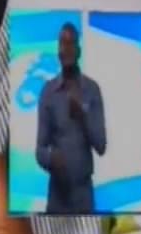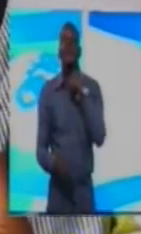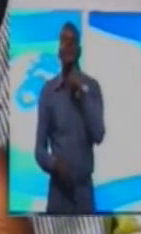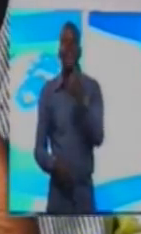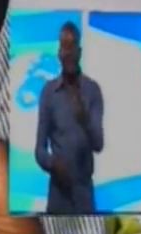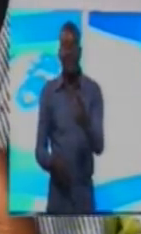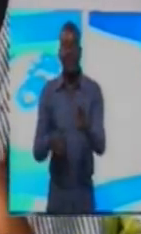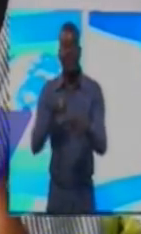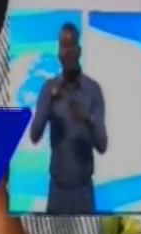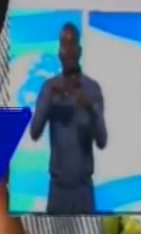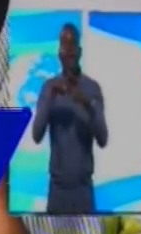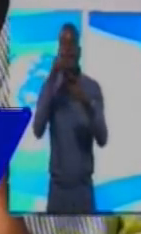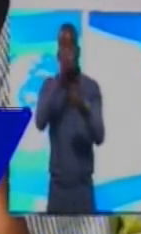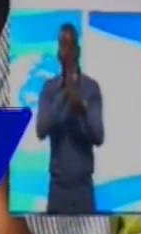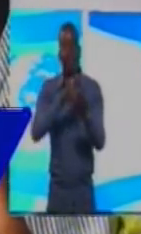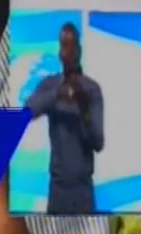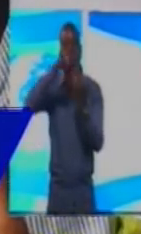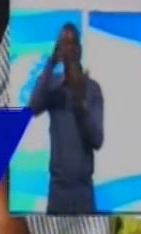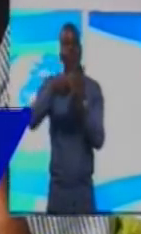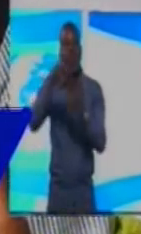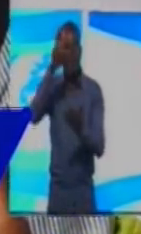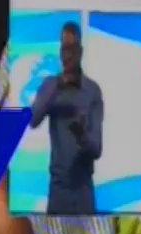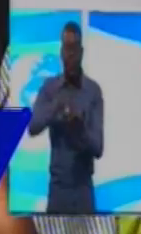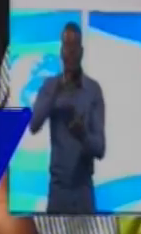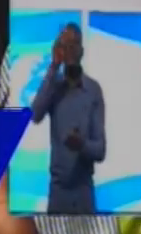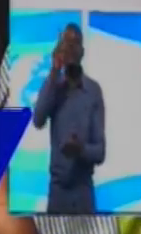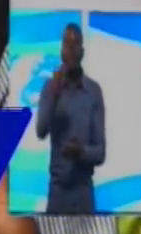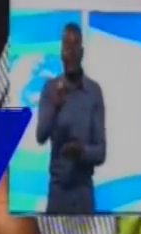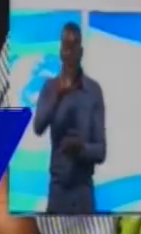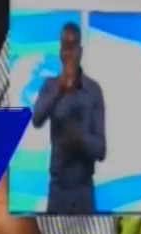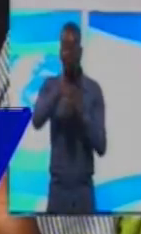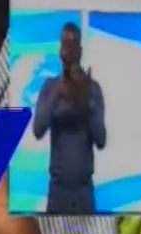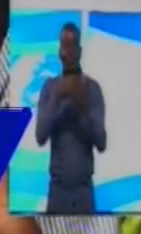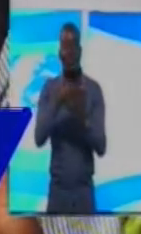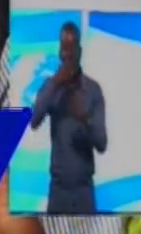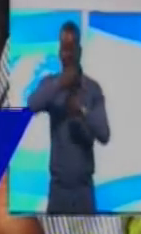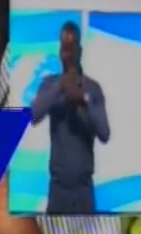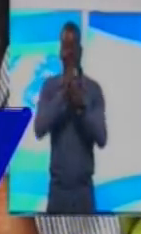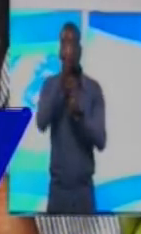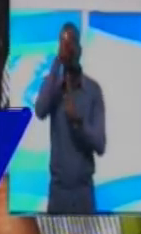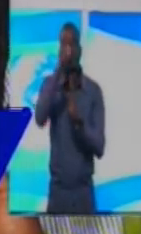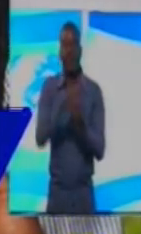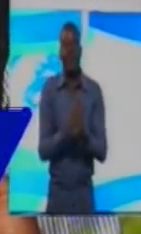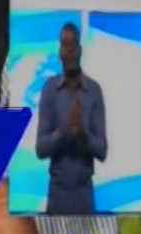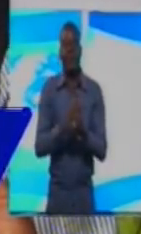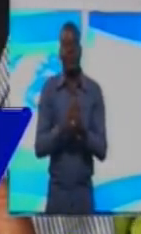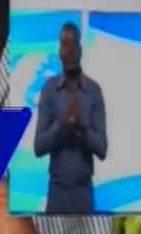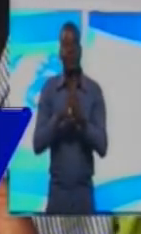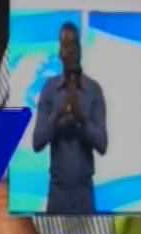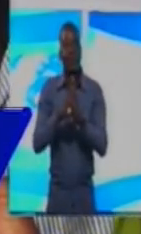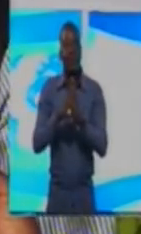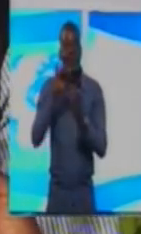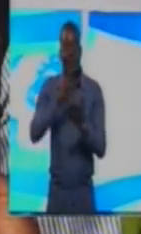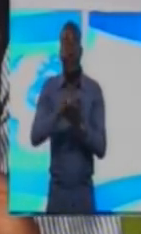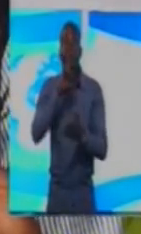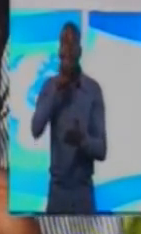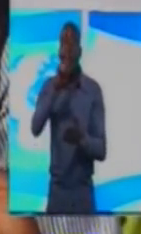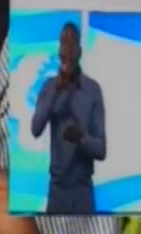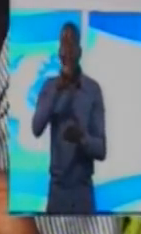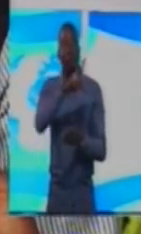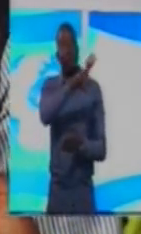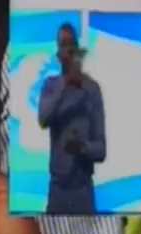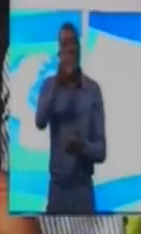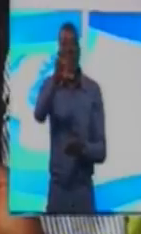globalement notre programmation de 2020 pour tout ce qui est production maraîchère, agroécologique et agriculture, c'est en tout